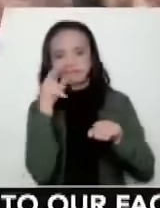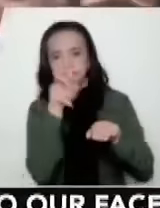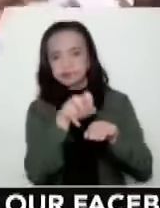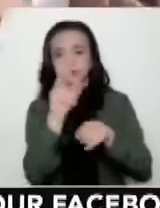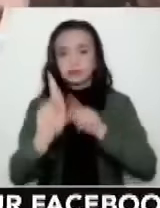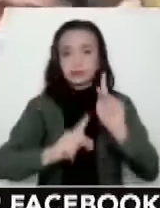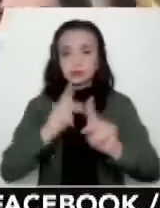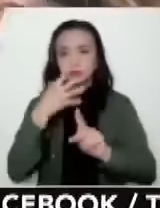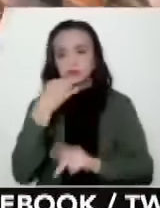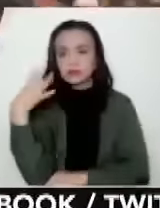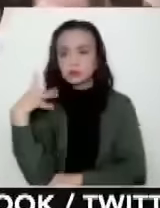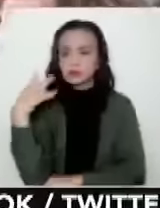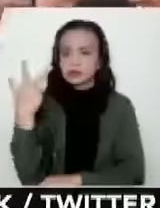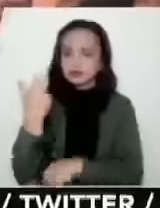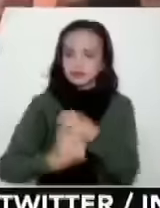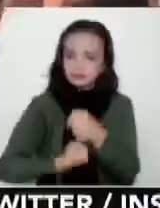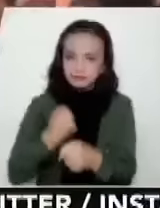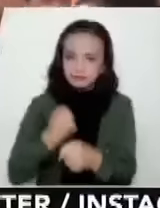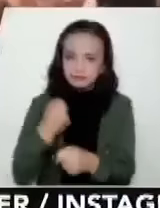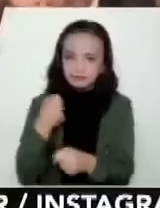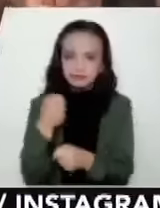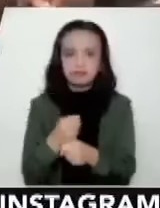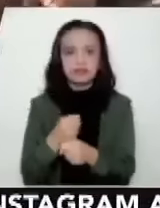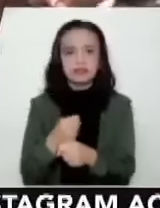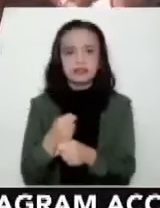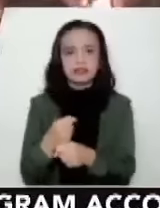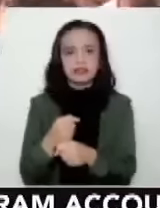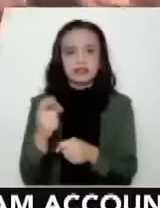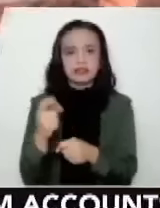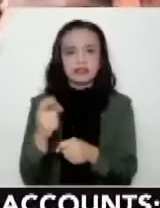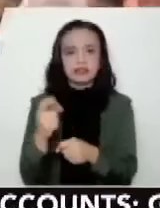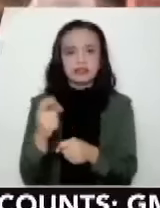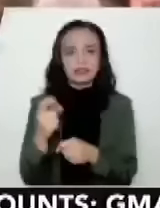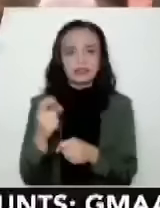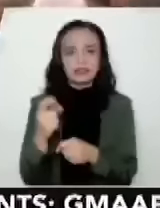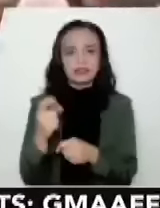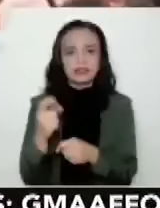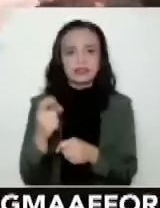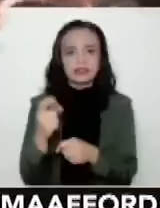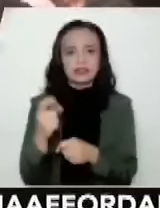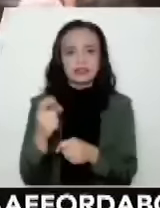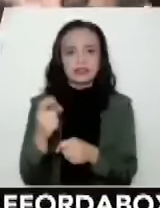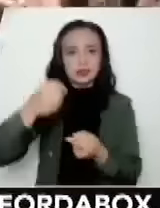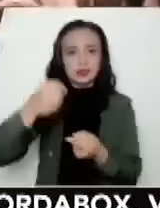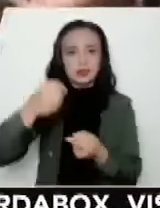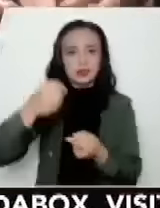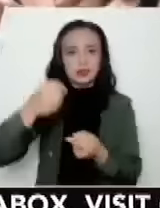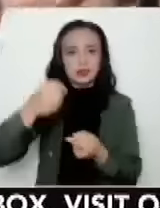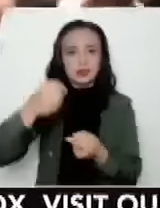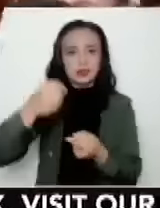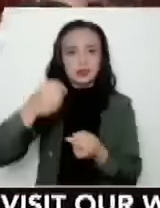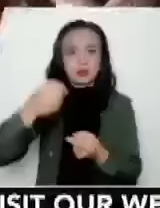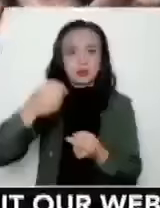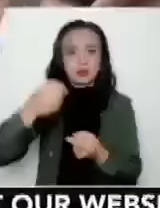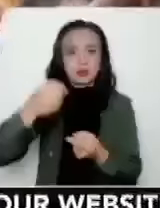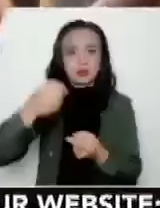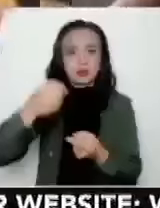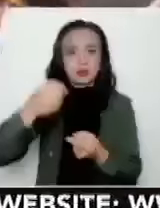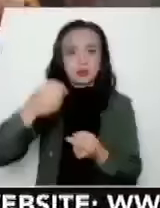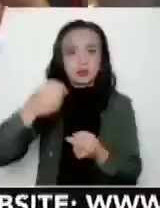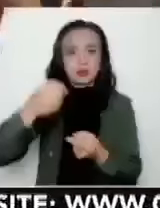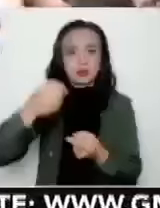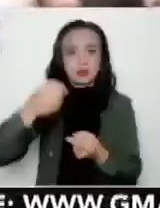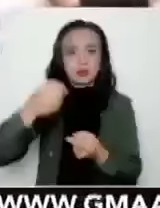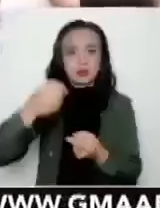ng 3 taon mula nang ipatigil ang prosesyon noong 2020 dahil sa pag-iingat sa pandemya. Mga gulong ng